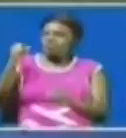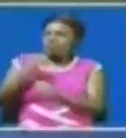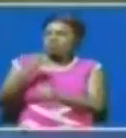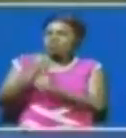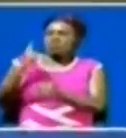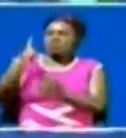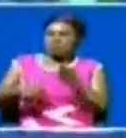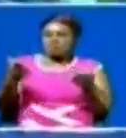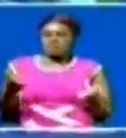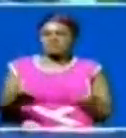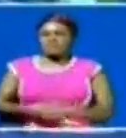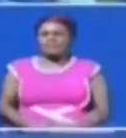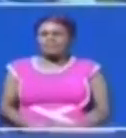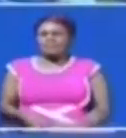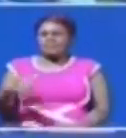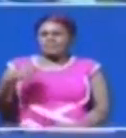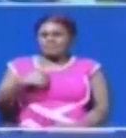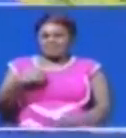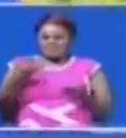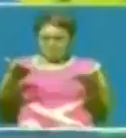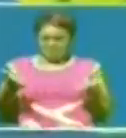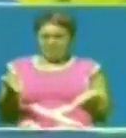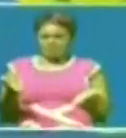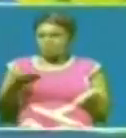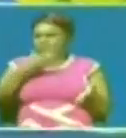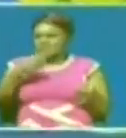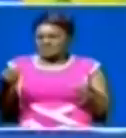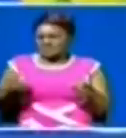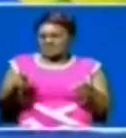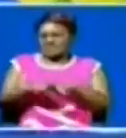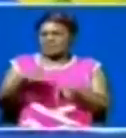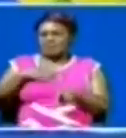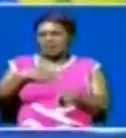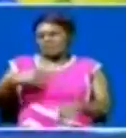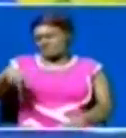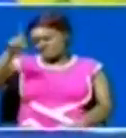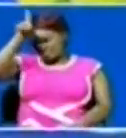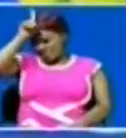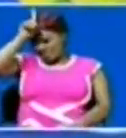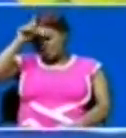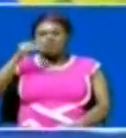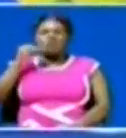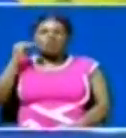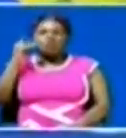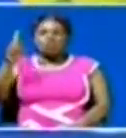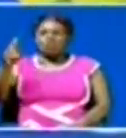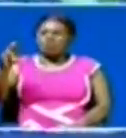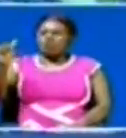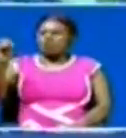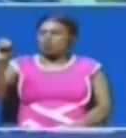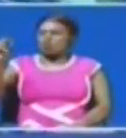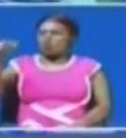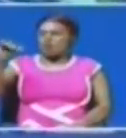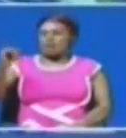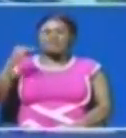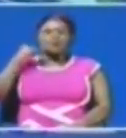nini siku hizi? Mimi kwa siku hizi dada yangu niko nyumbani. Niko Rongai katika kaunti